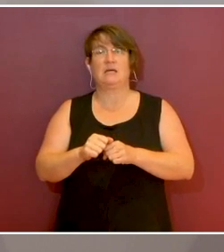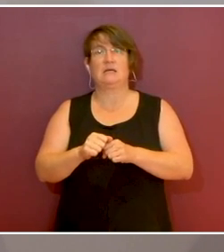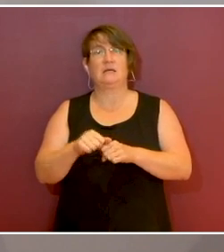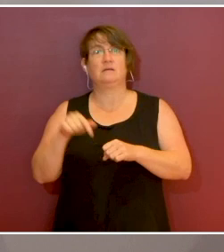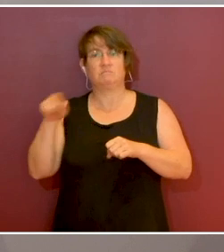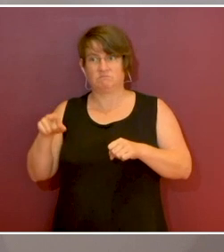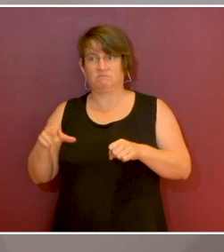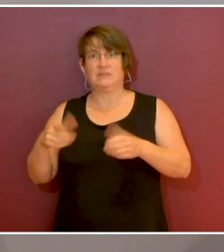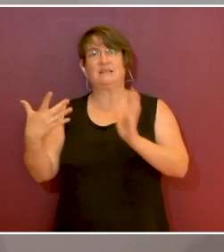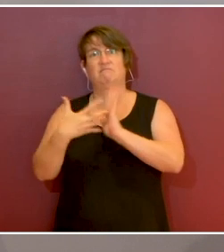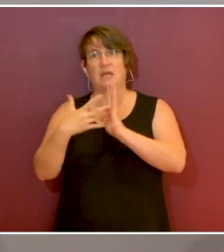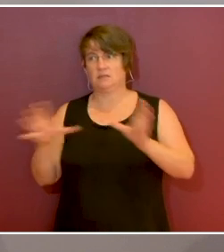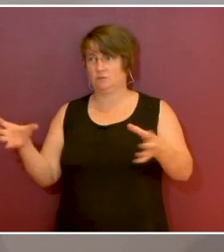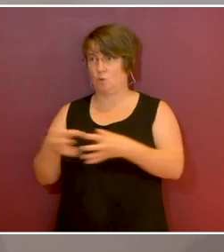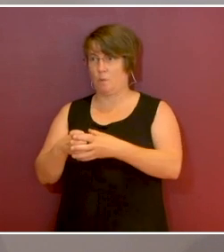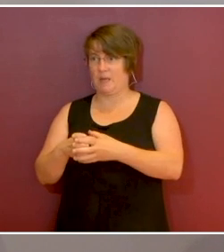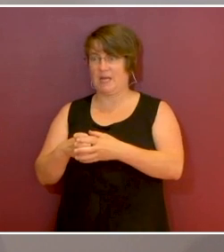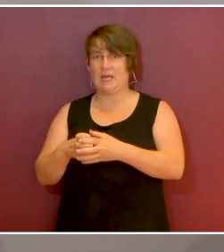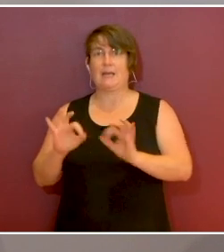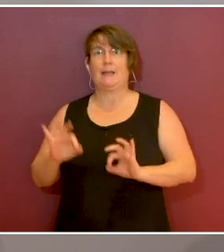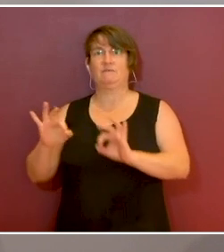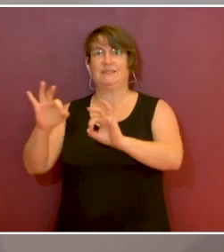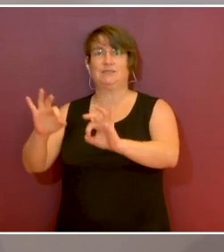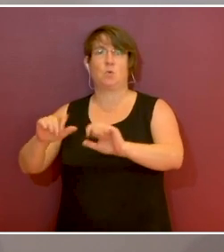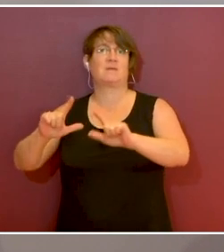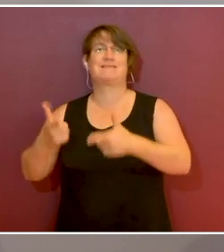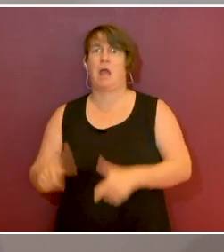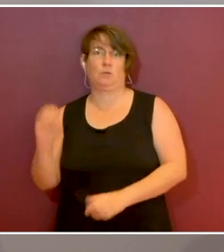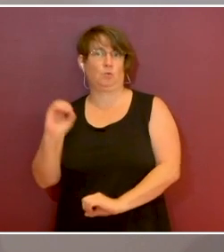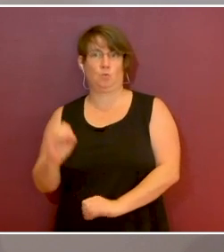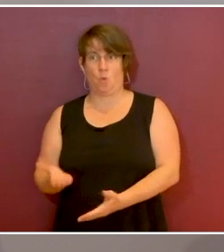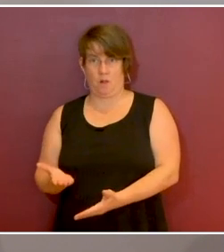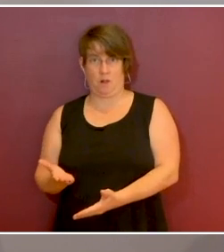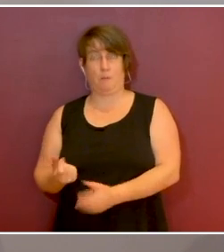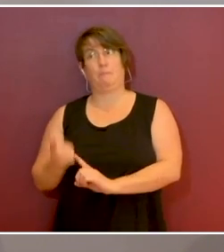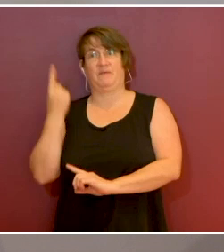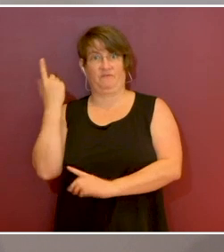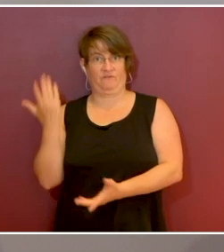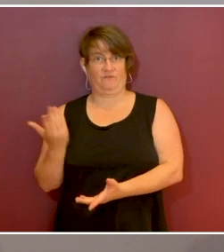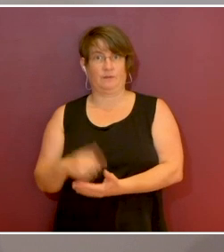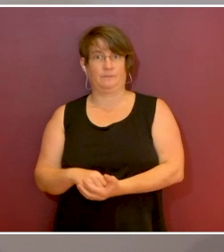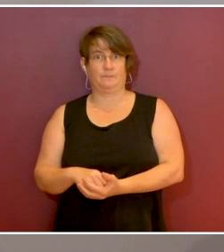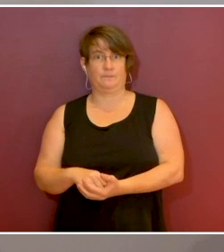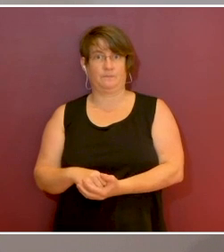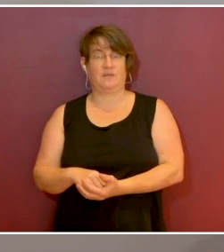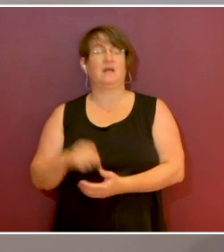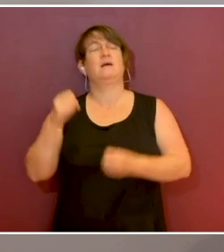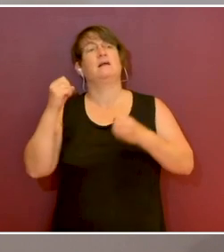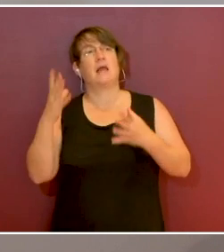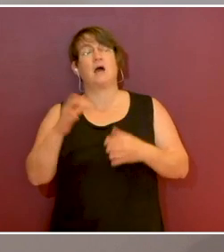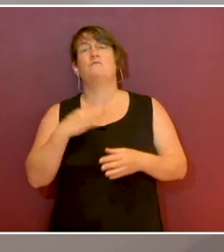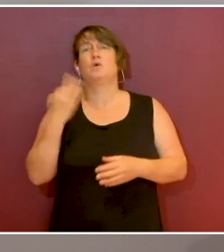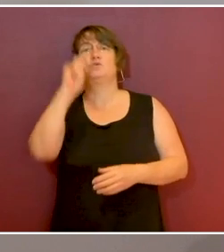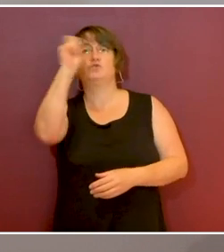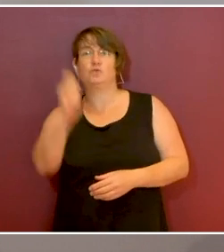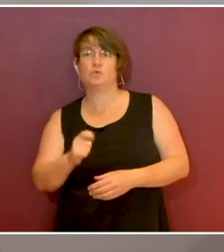der Gruppe kam, die teilgenommen hat. Diese Studien sind für uns natürlich ein wichtiges Analyseinstrument,